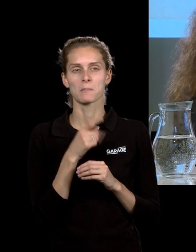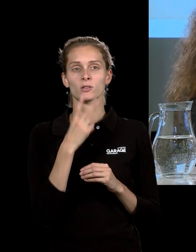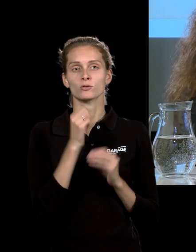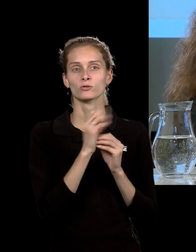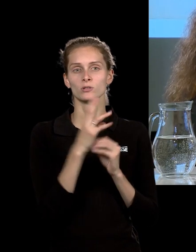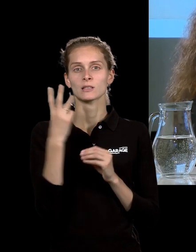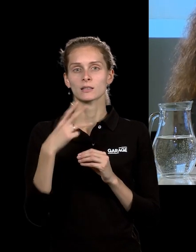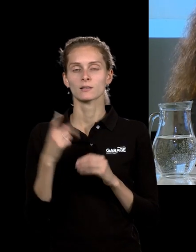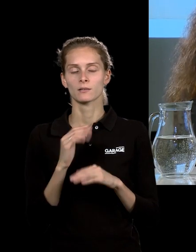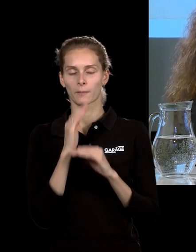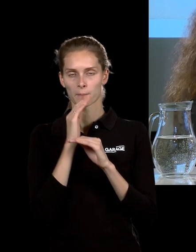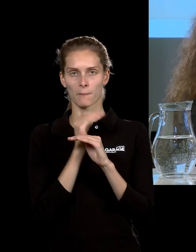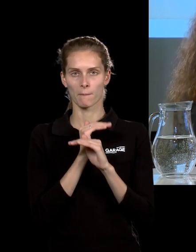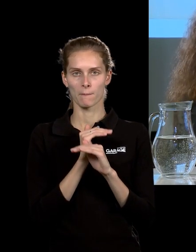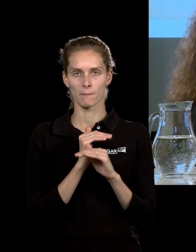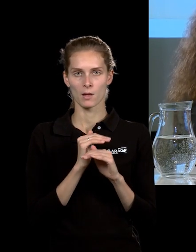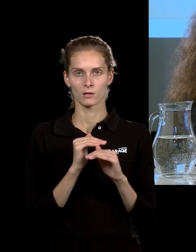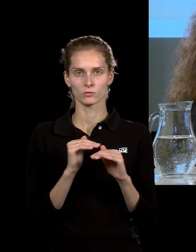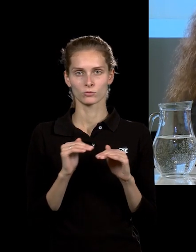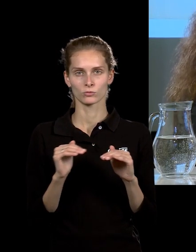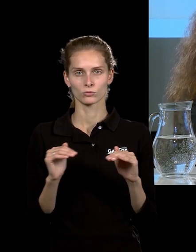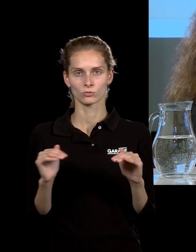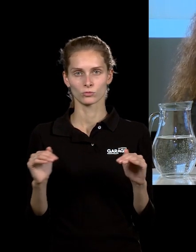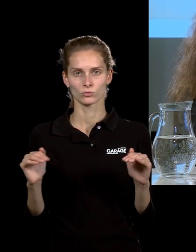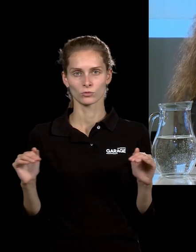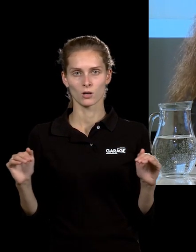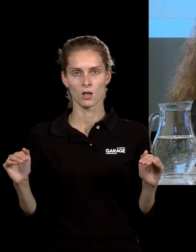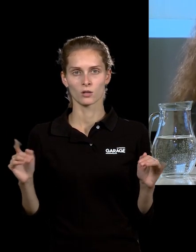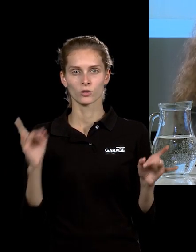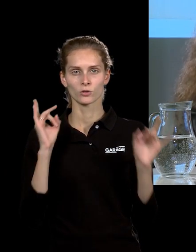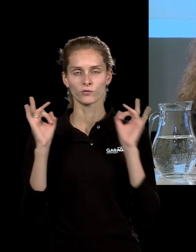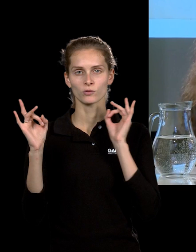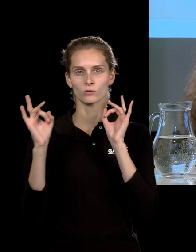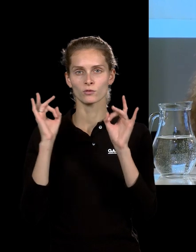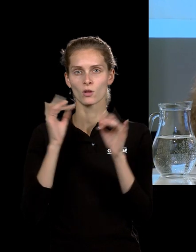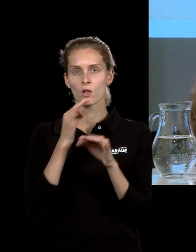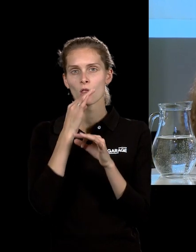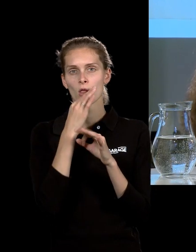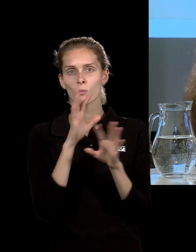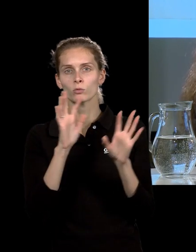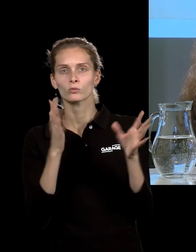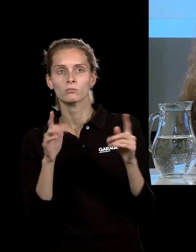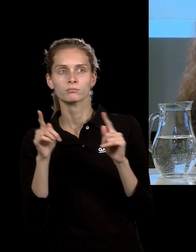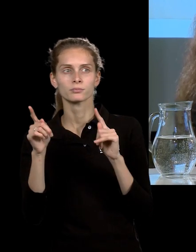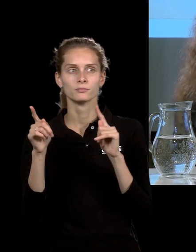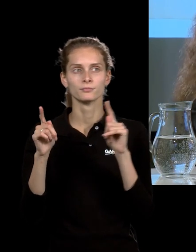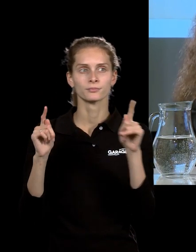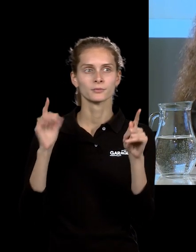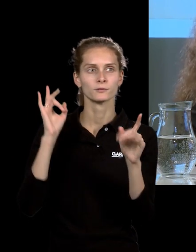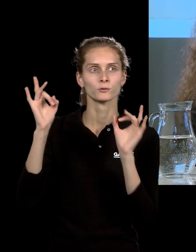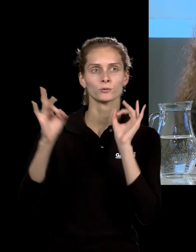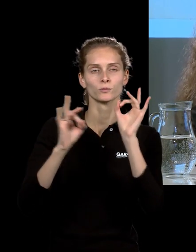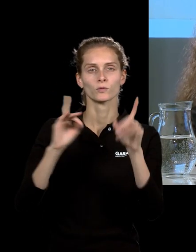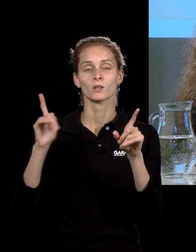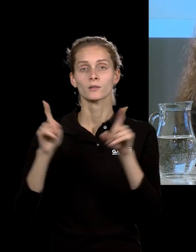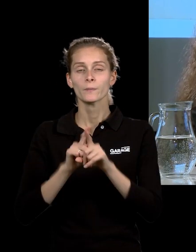время которых звуком становится тишины, во время которых звуком становится любой случайно прозвучавший во время исполнения звук. Точно так же